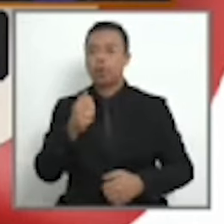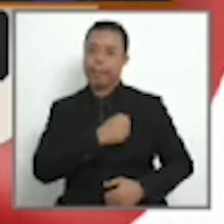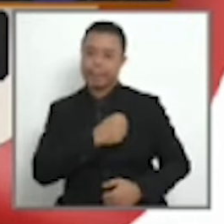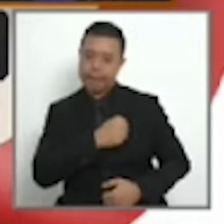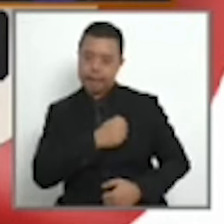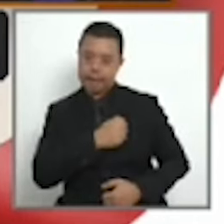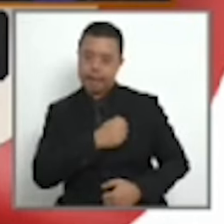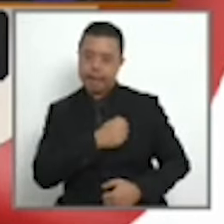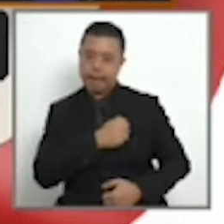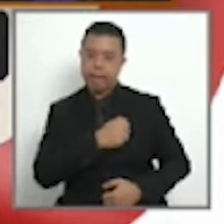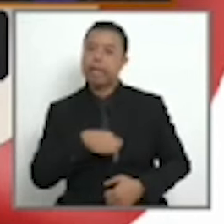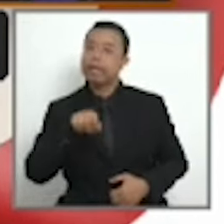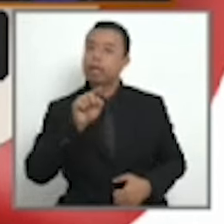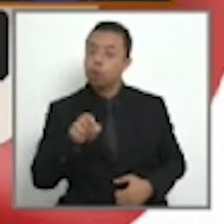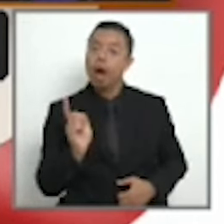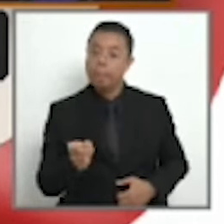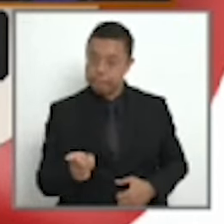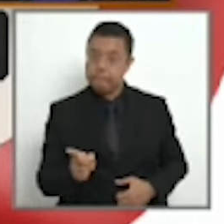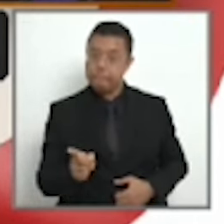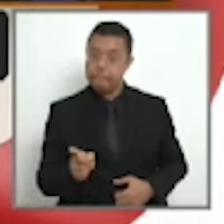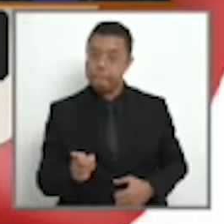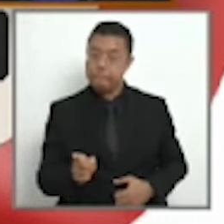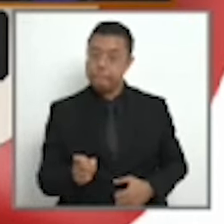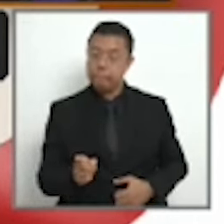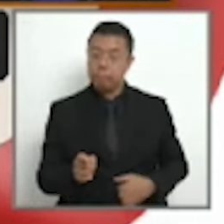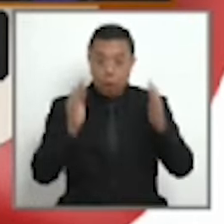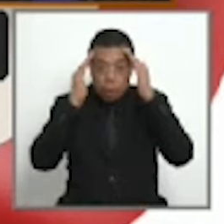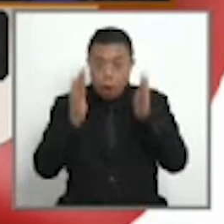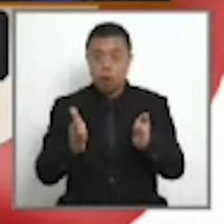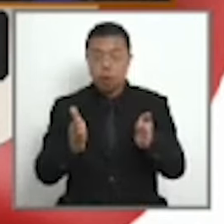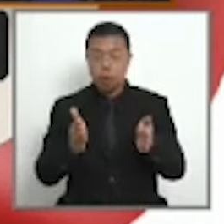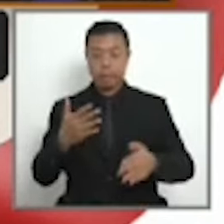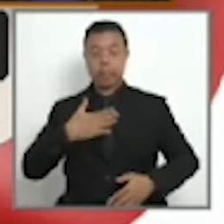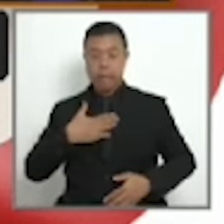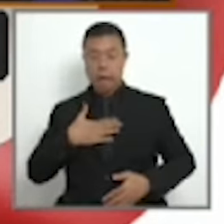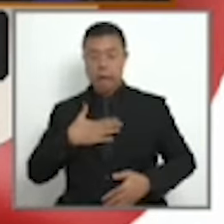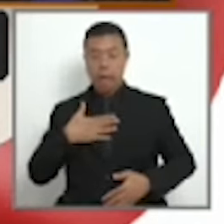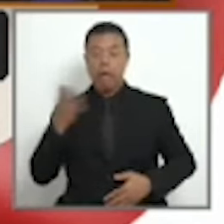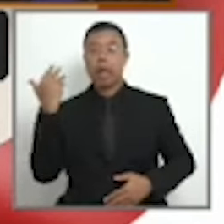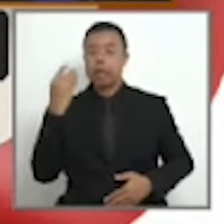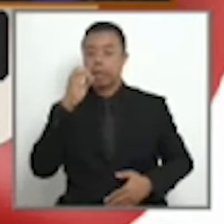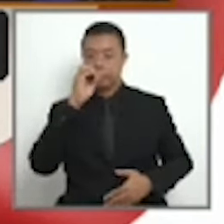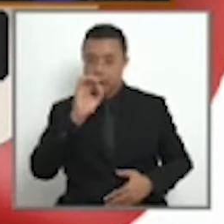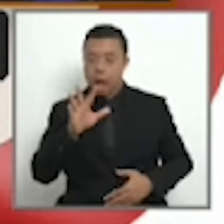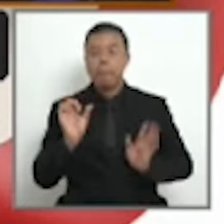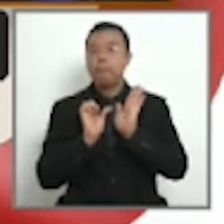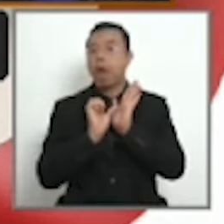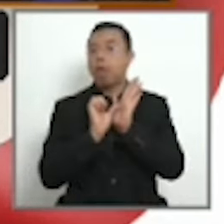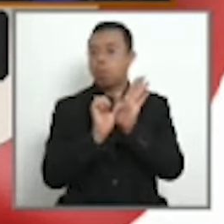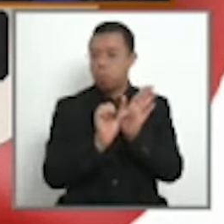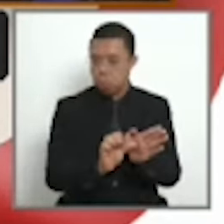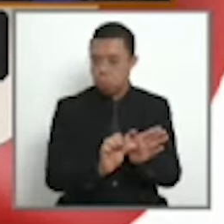bangsa dan karena itu eh fokus saya adalah tadi ya membantu